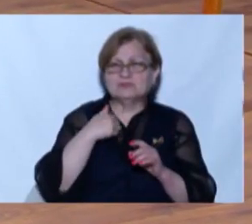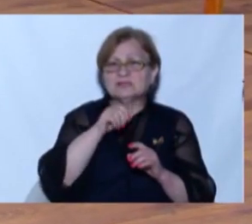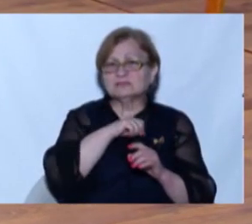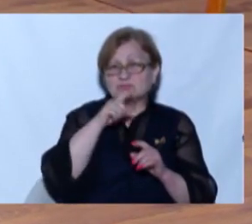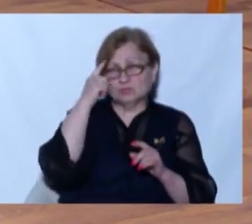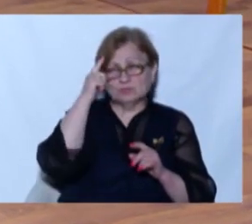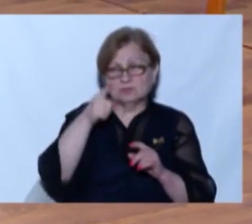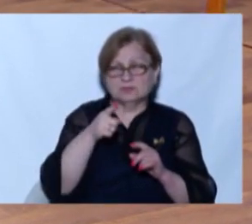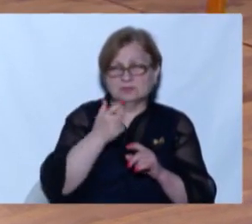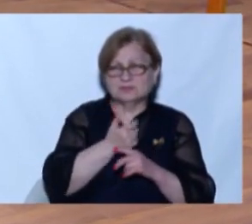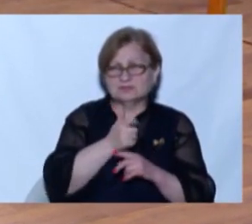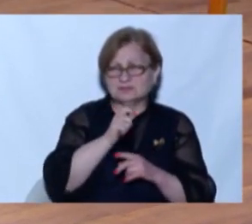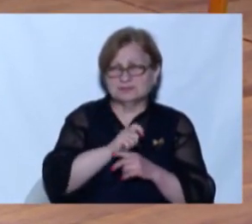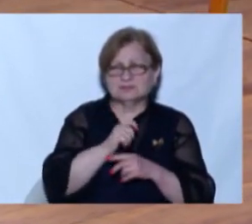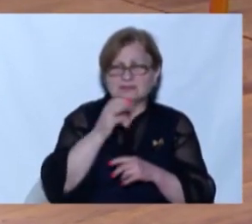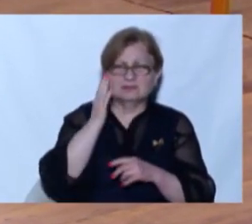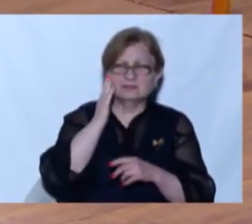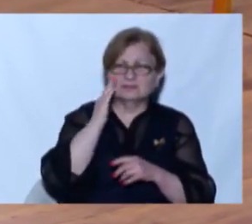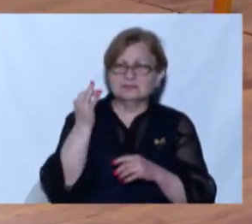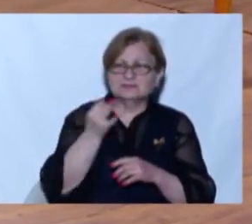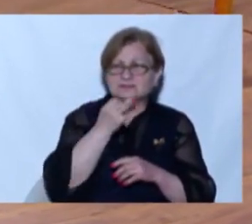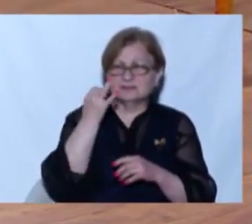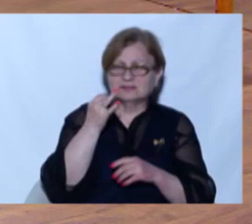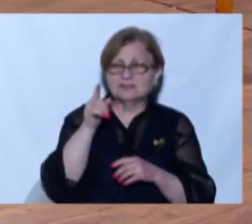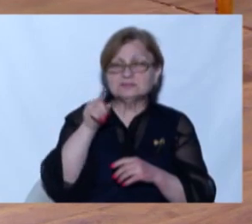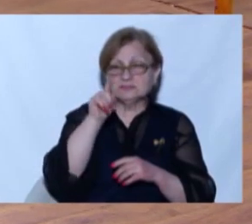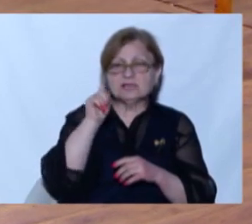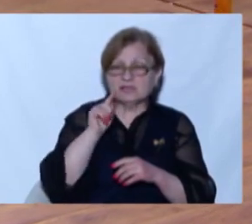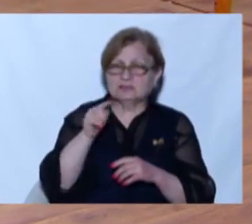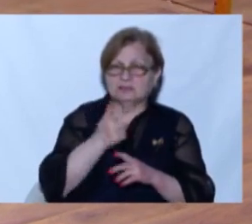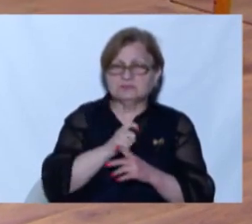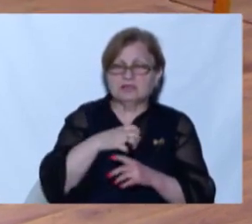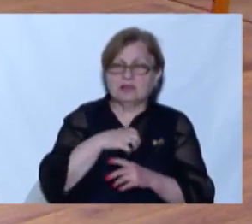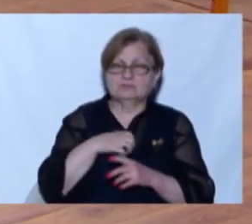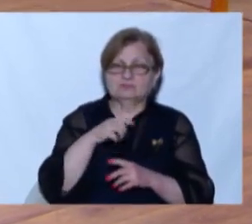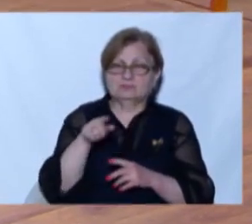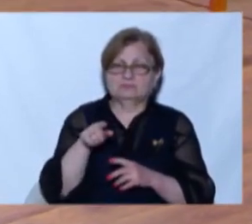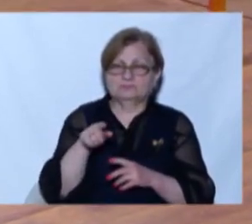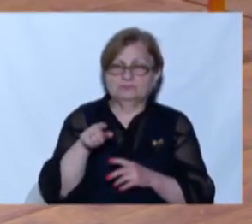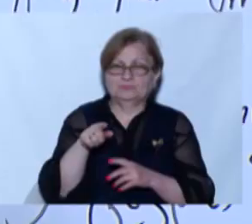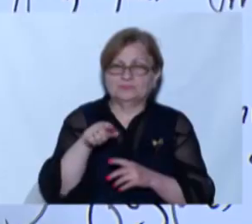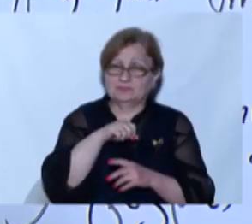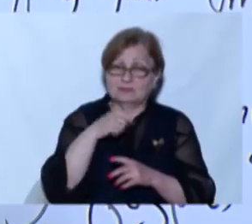იფიქროთ, მართლა ძალიან საინტერესო საკითხებს აღძრავს და